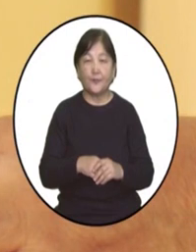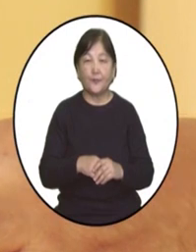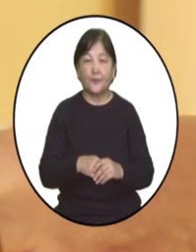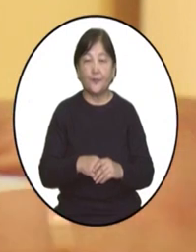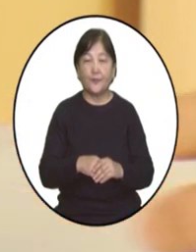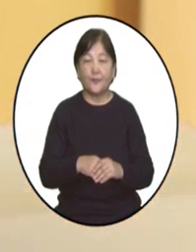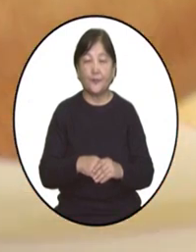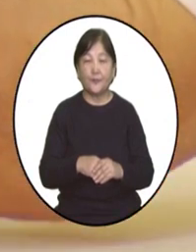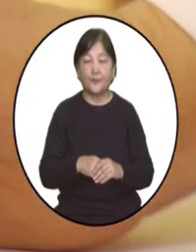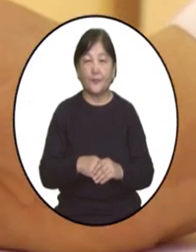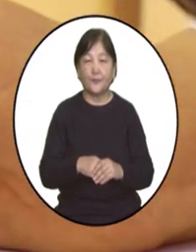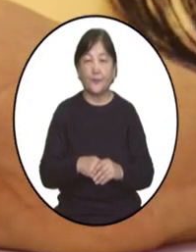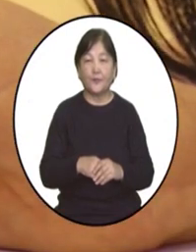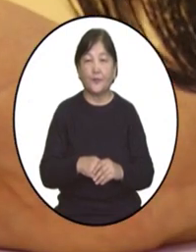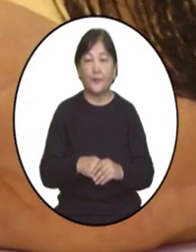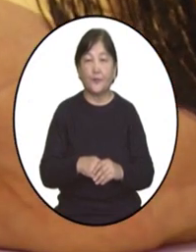За